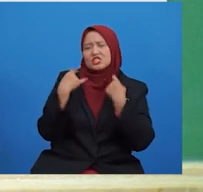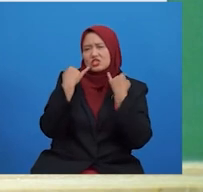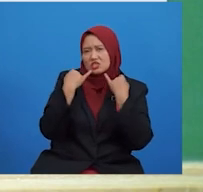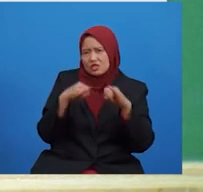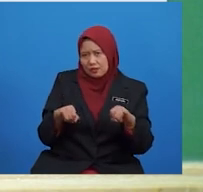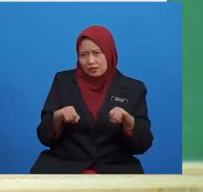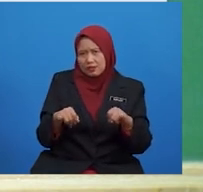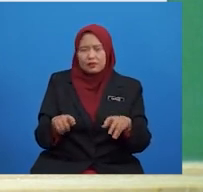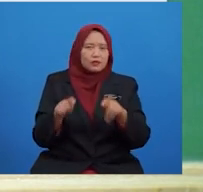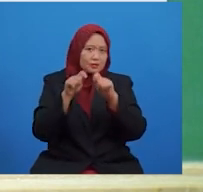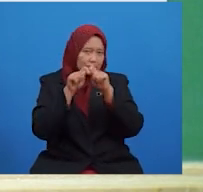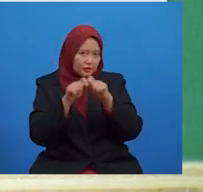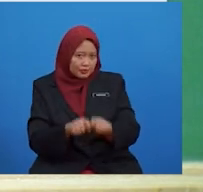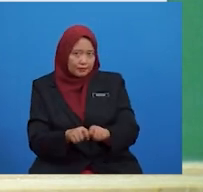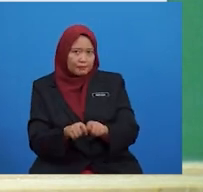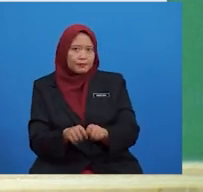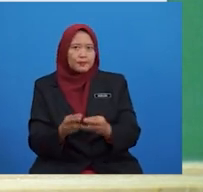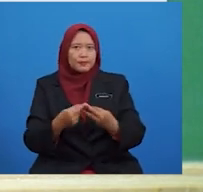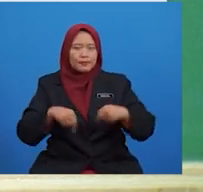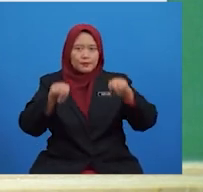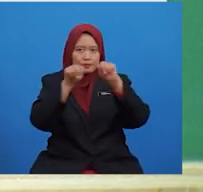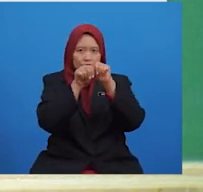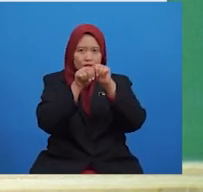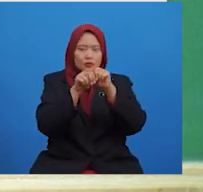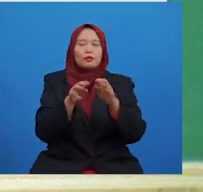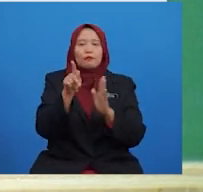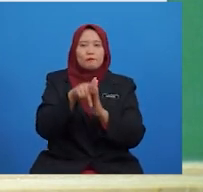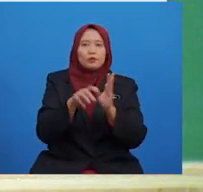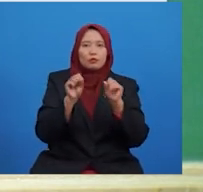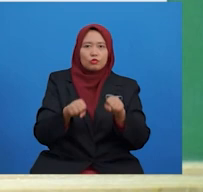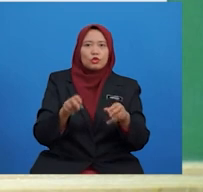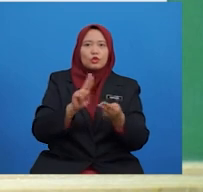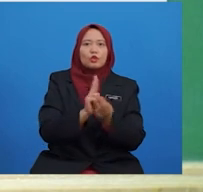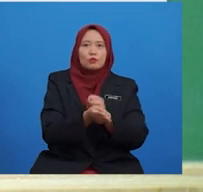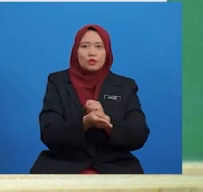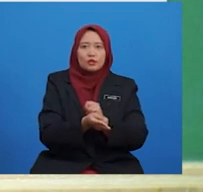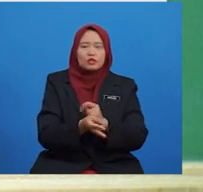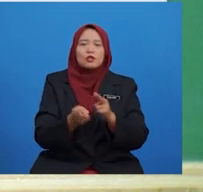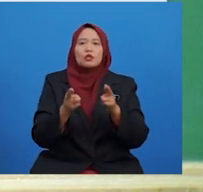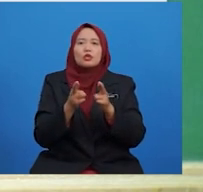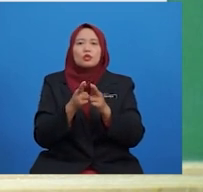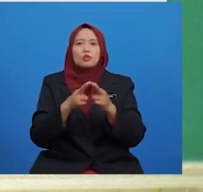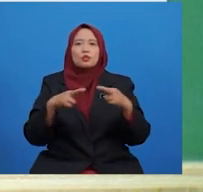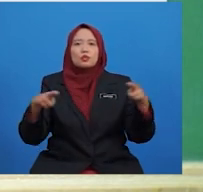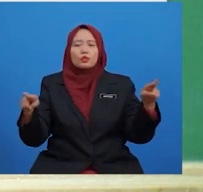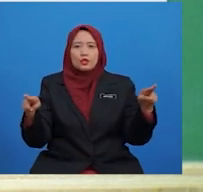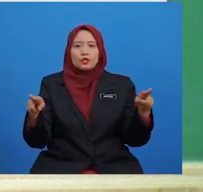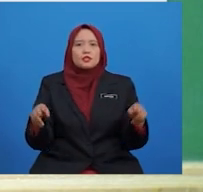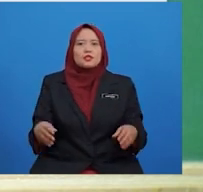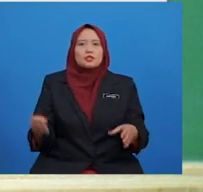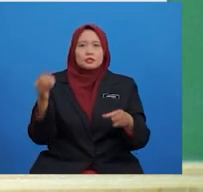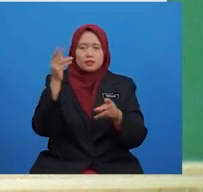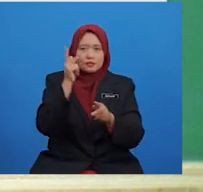nilai. Pemboleh ubah ialah ruang simpanan data sementara. Setiap pemboleh ubah